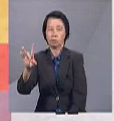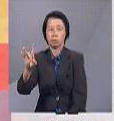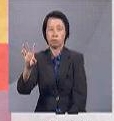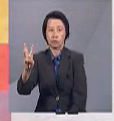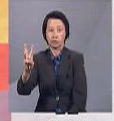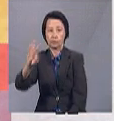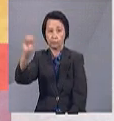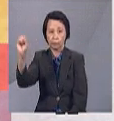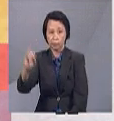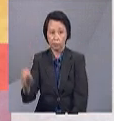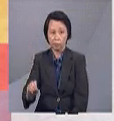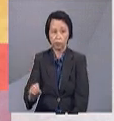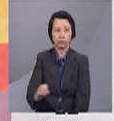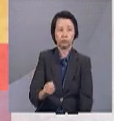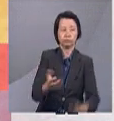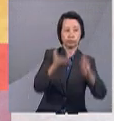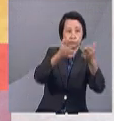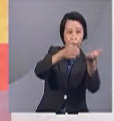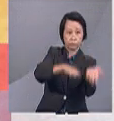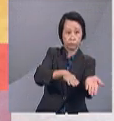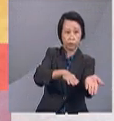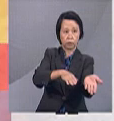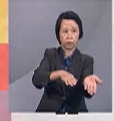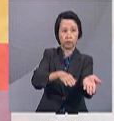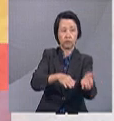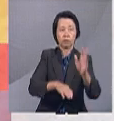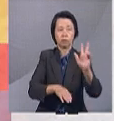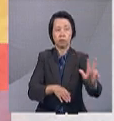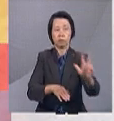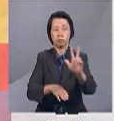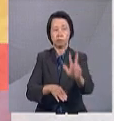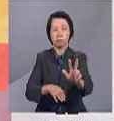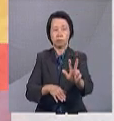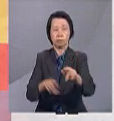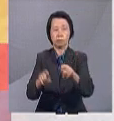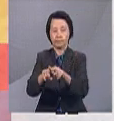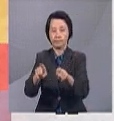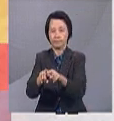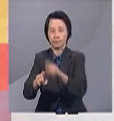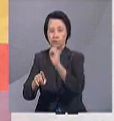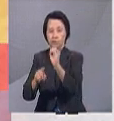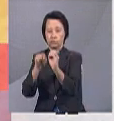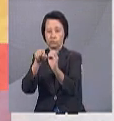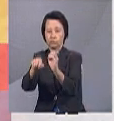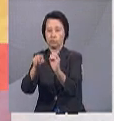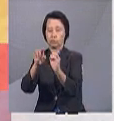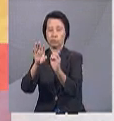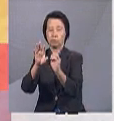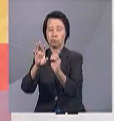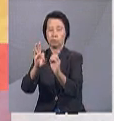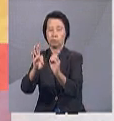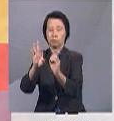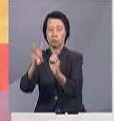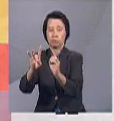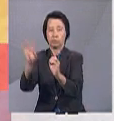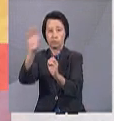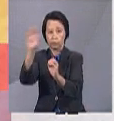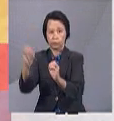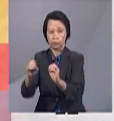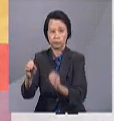beratus kiss kematian ialah adalah 33 jatuh bersamaan dengan kosong plan 9 800